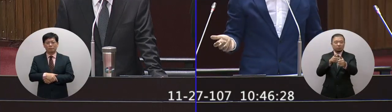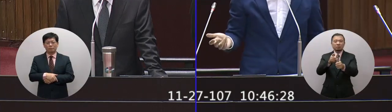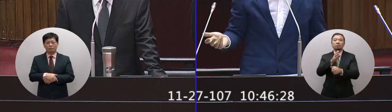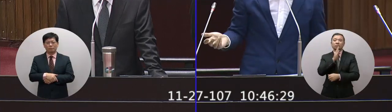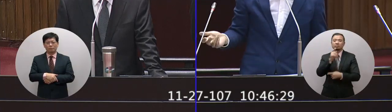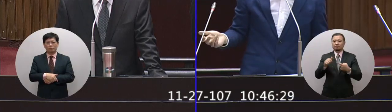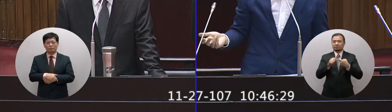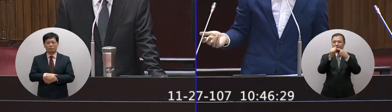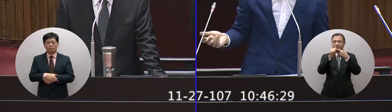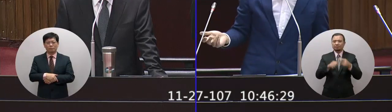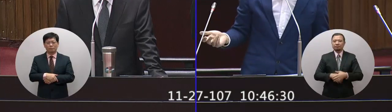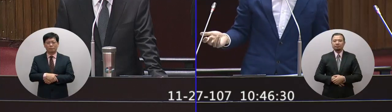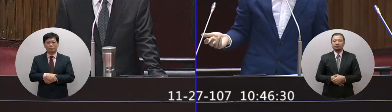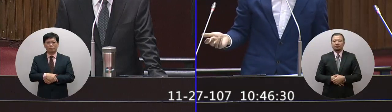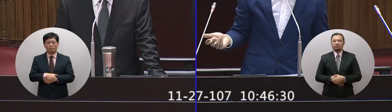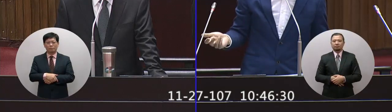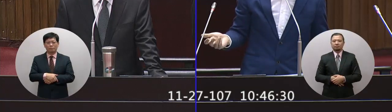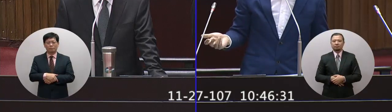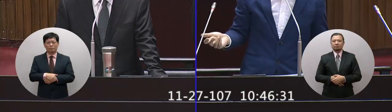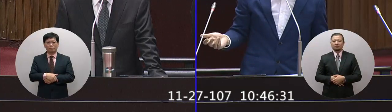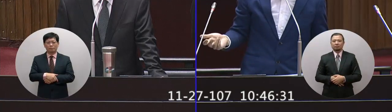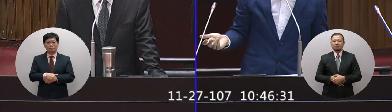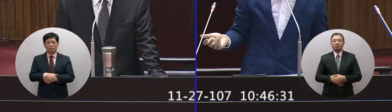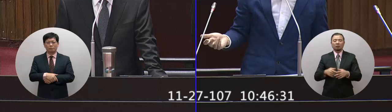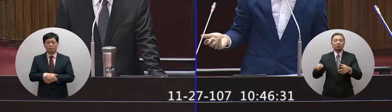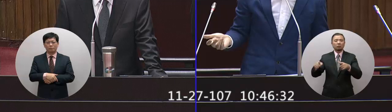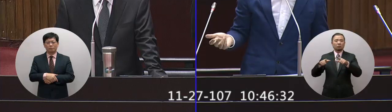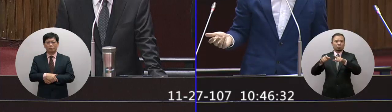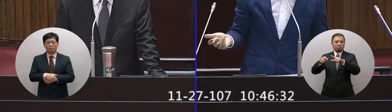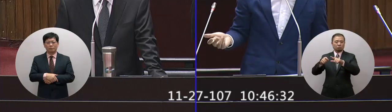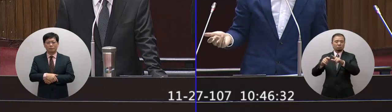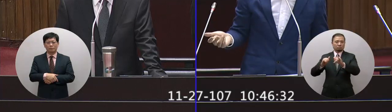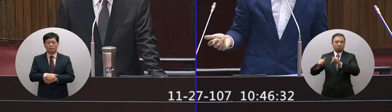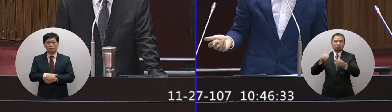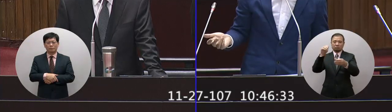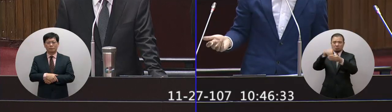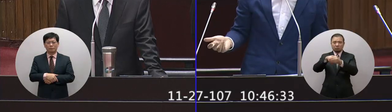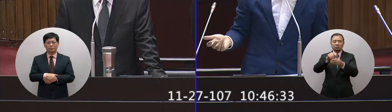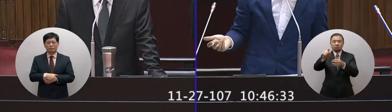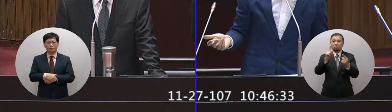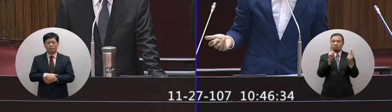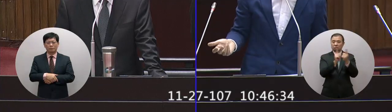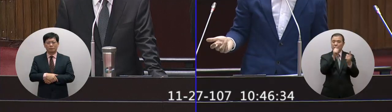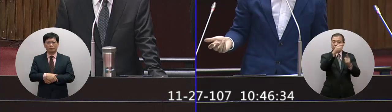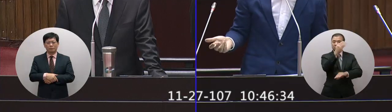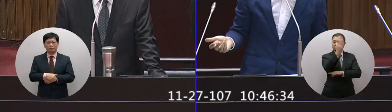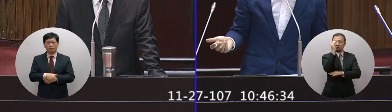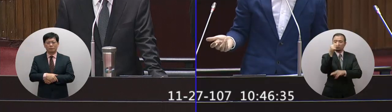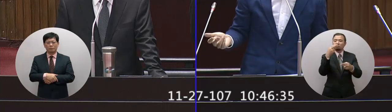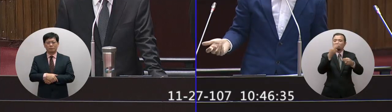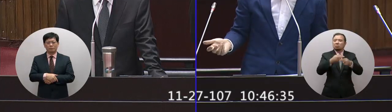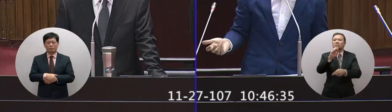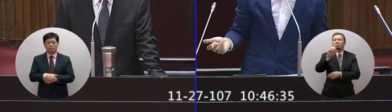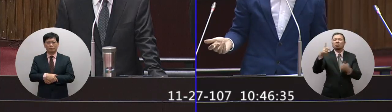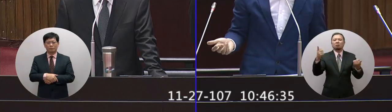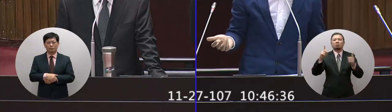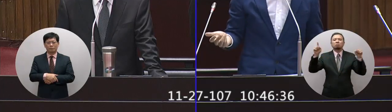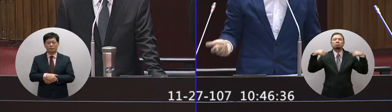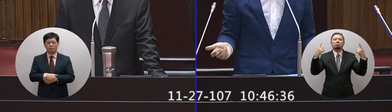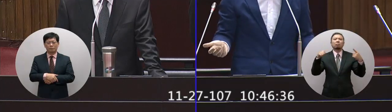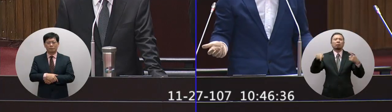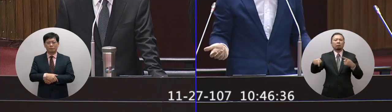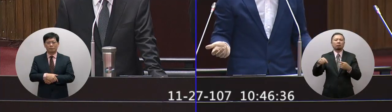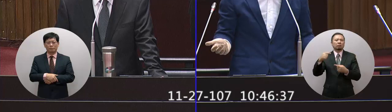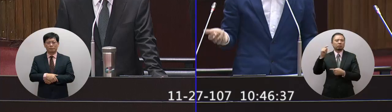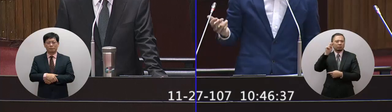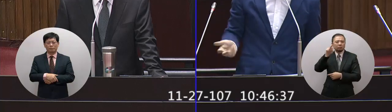个，这很显然是一个信任投票，它很多的方向是跟你们相冲突的，所以你怎么做下去，你